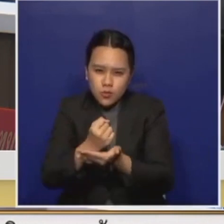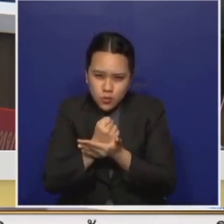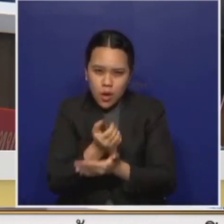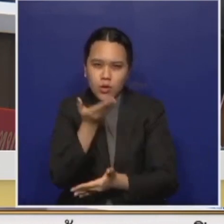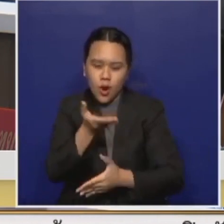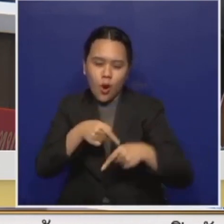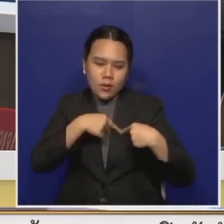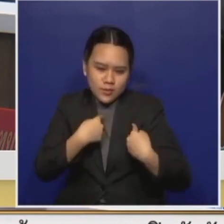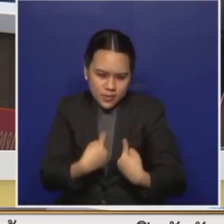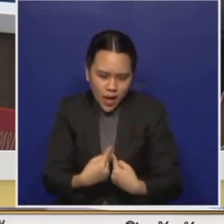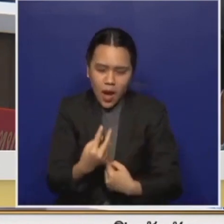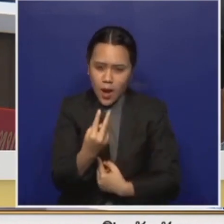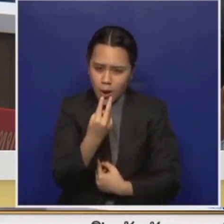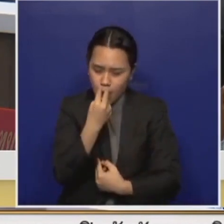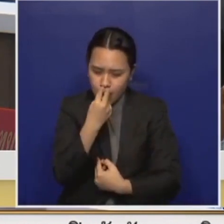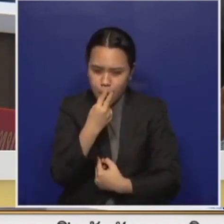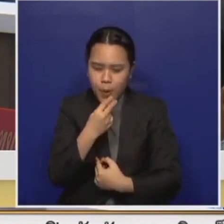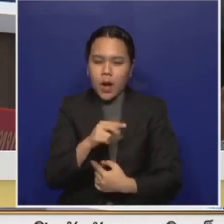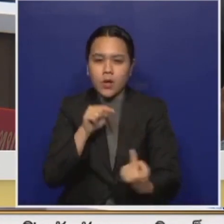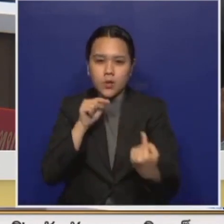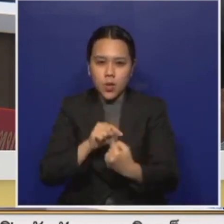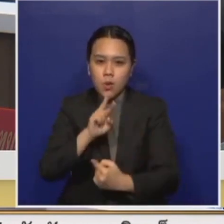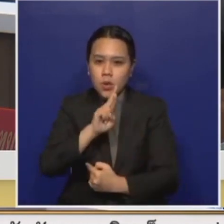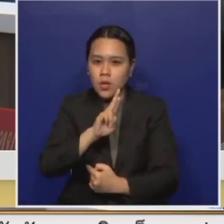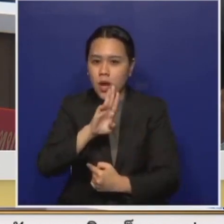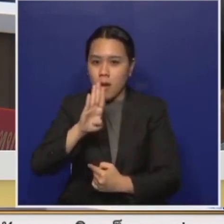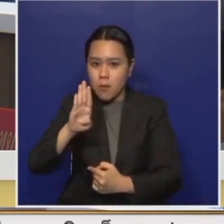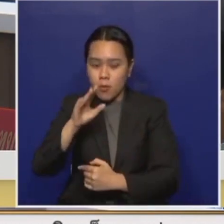นิดมองกลบมาที่ระบอบการปกทอง